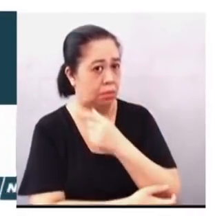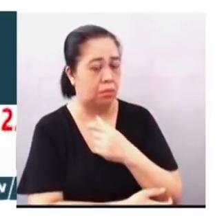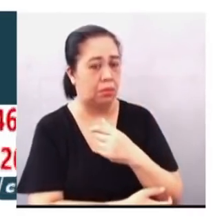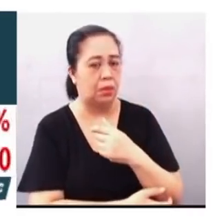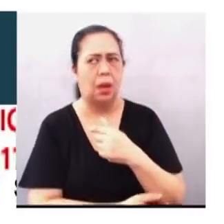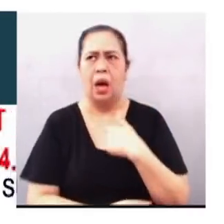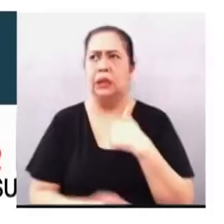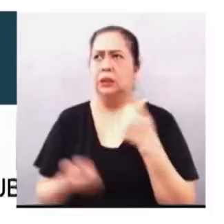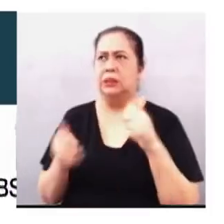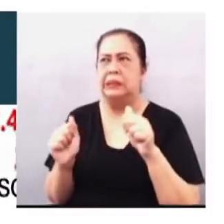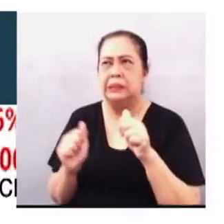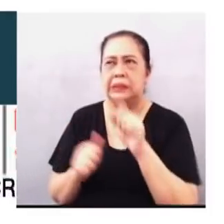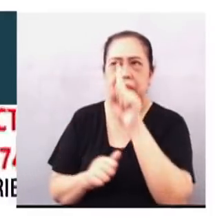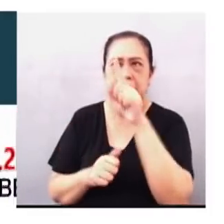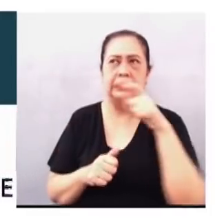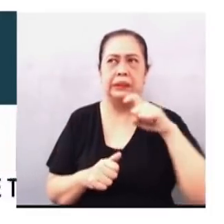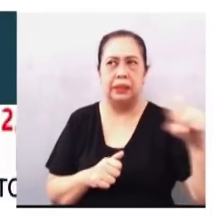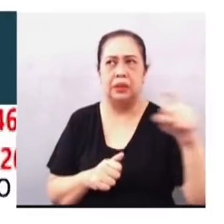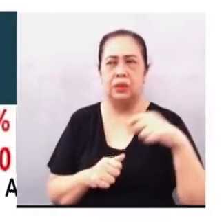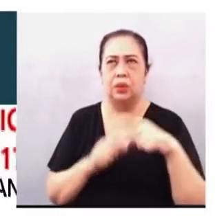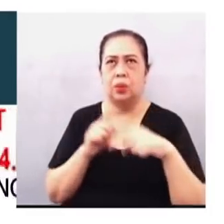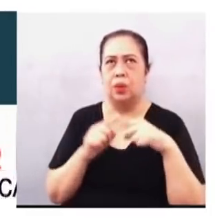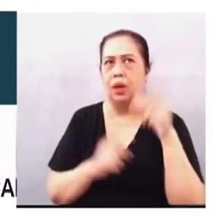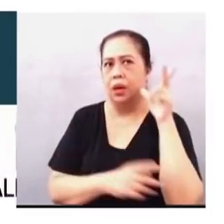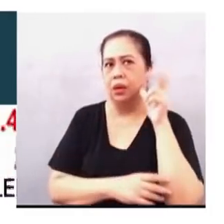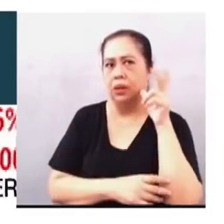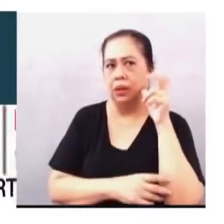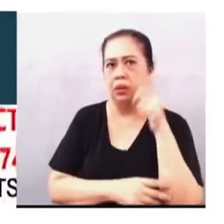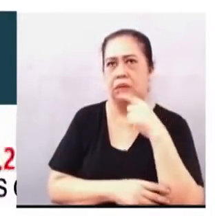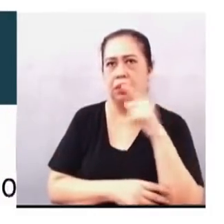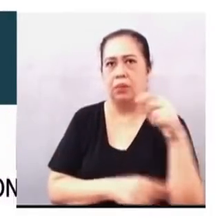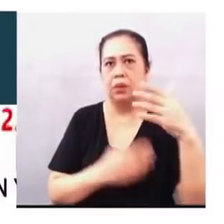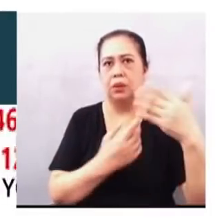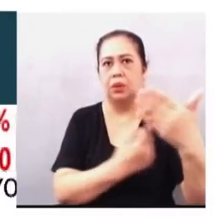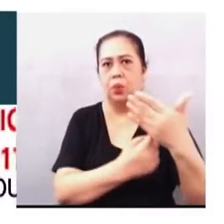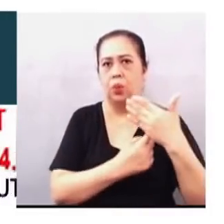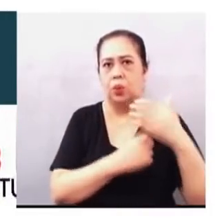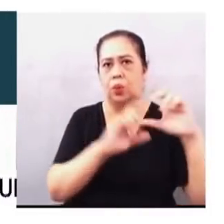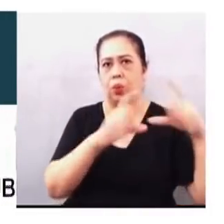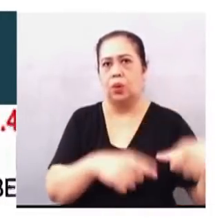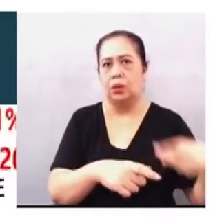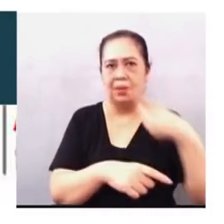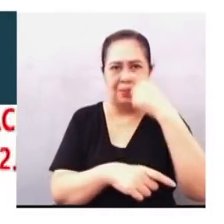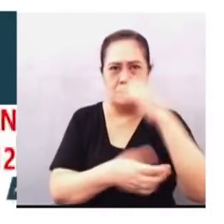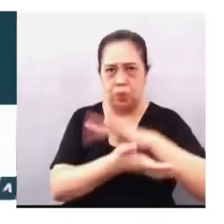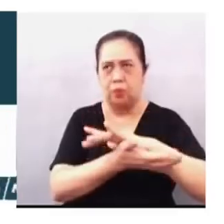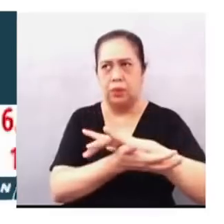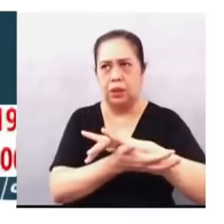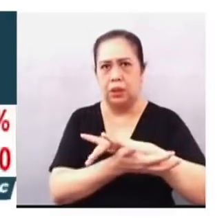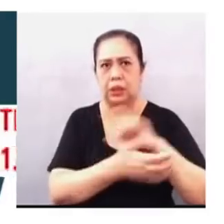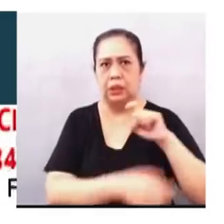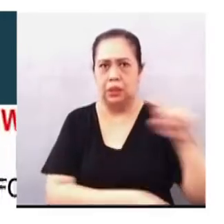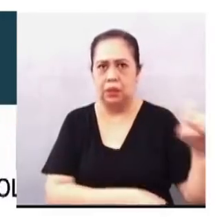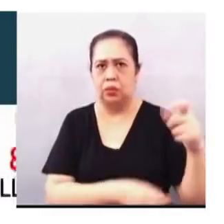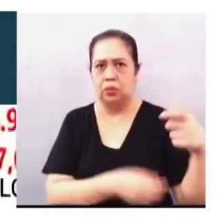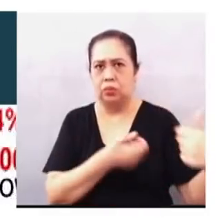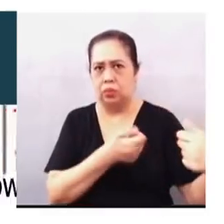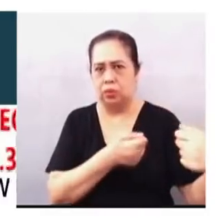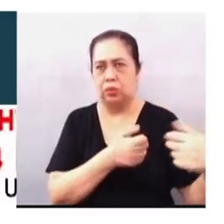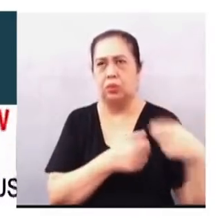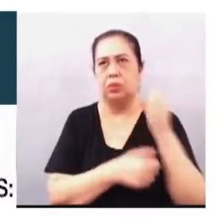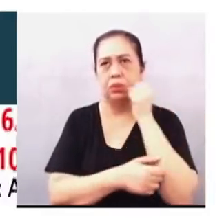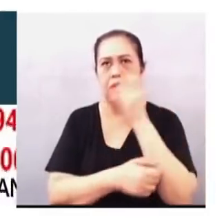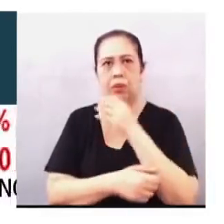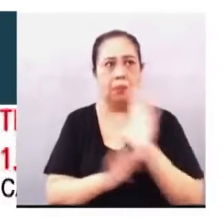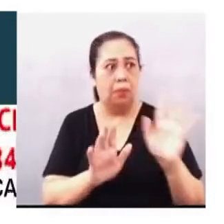I tried to text her once nung nabalitaan ko na naka-quarantine siya dahil sa COVID. Apa. At tinext ko siya na, ma'am, huwag